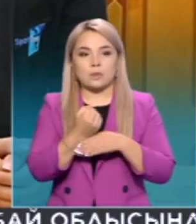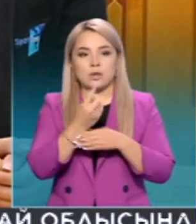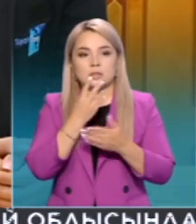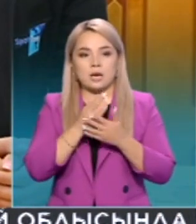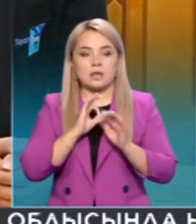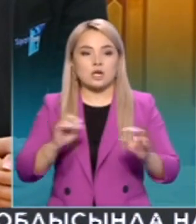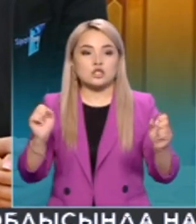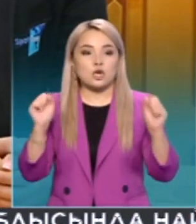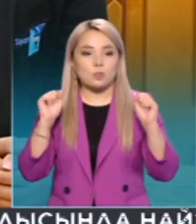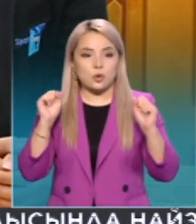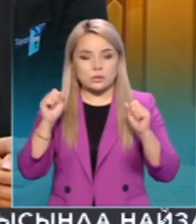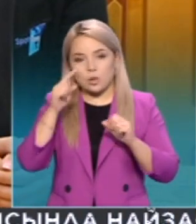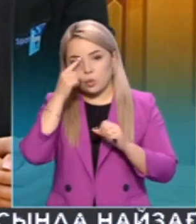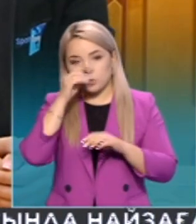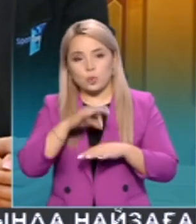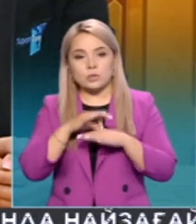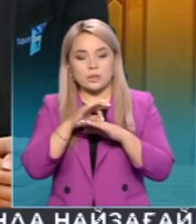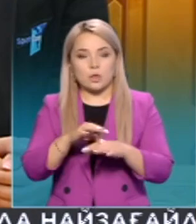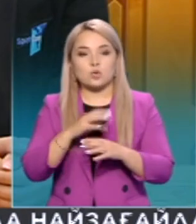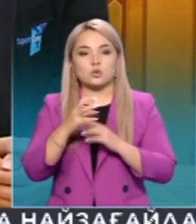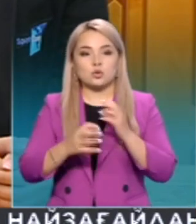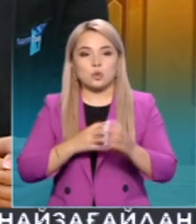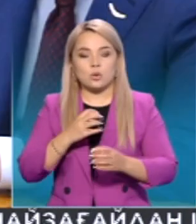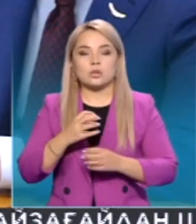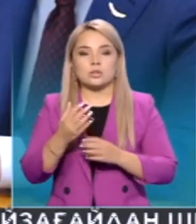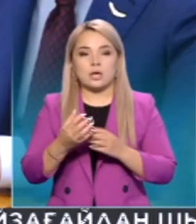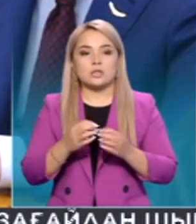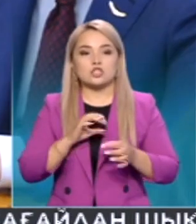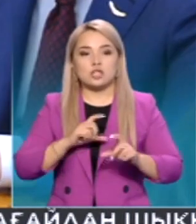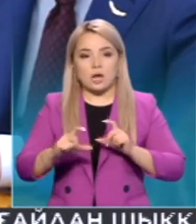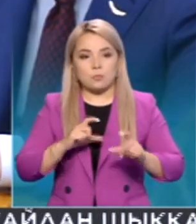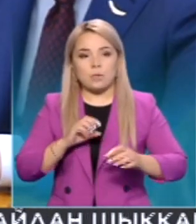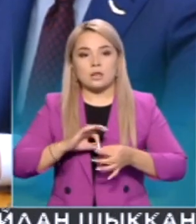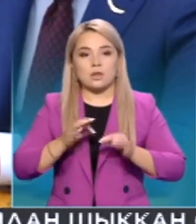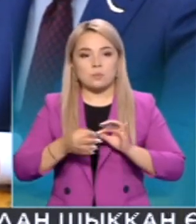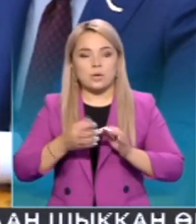спортшыларға Үндістанда өтетін дүниежүзілік шахмат олимпиадасында табыс тіледі.